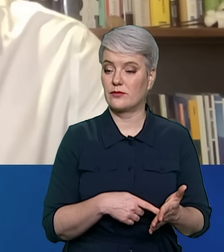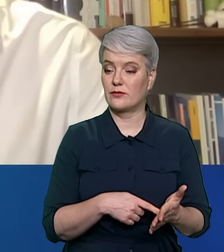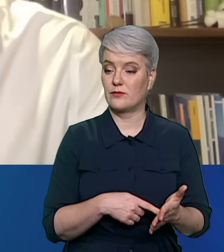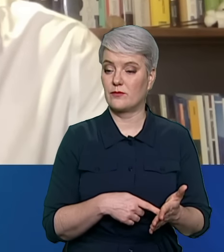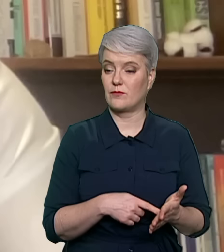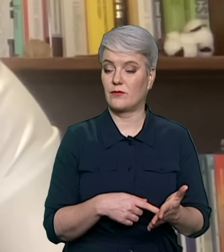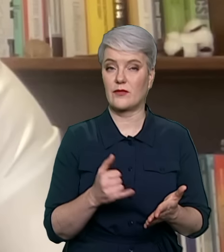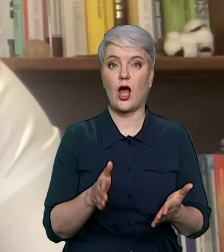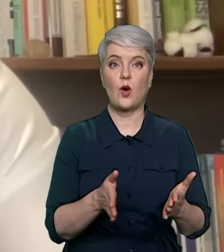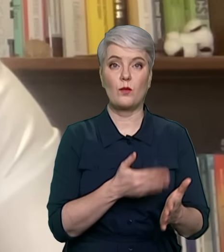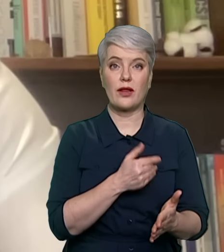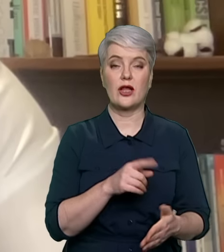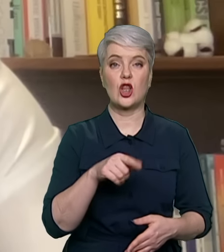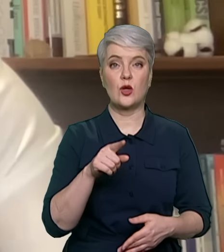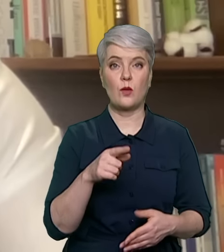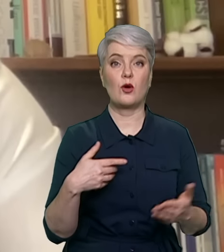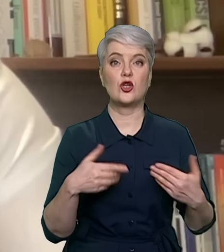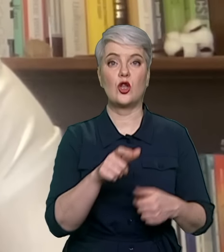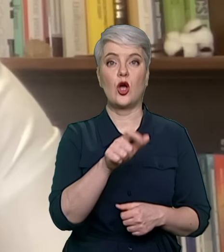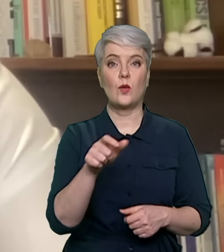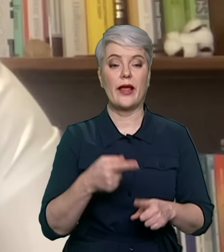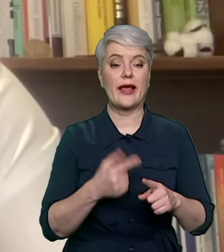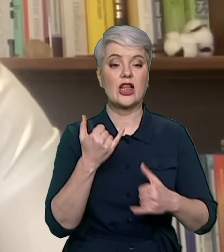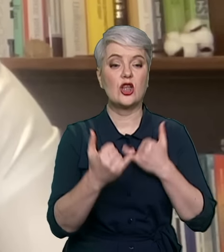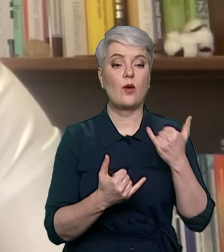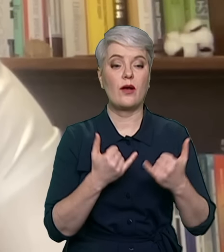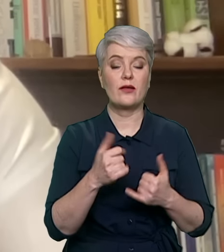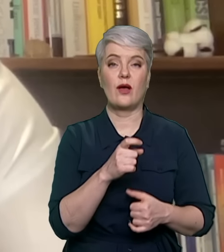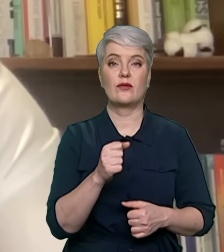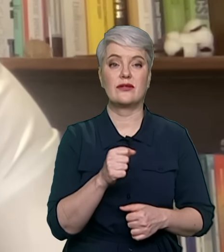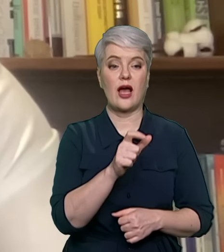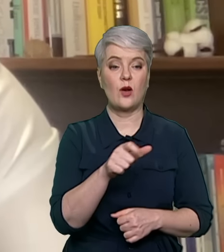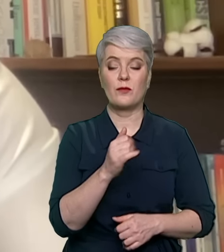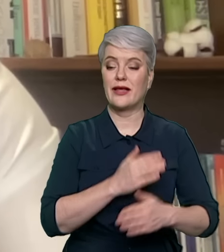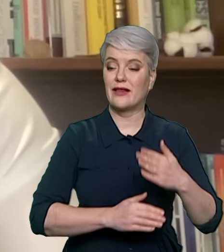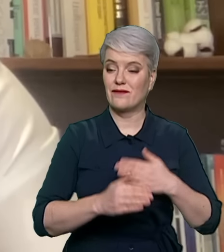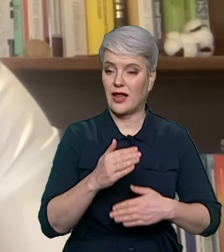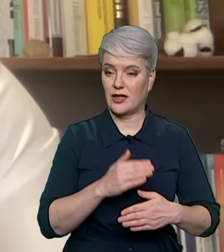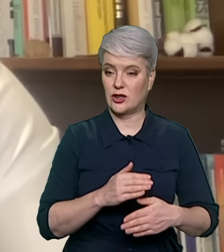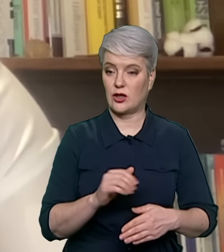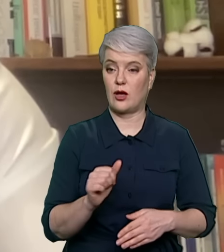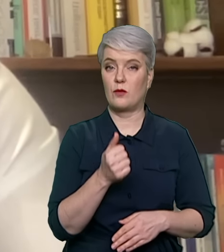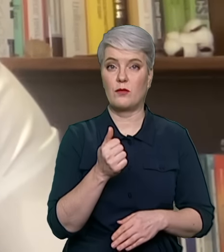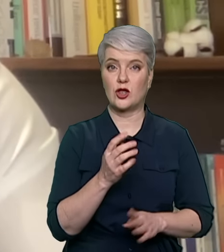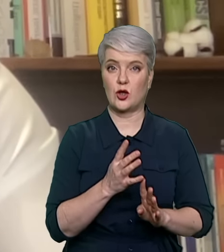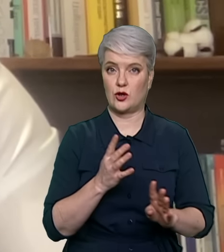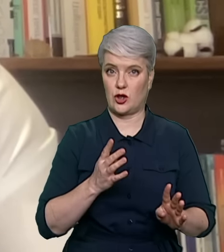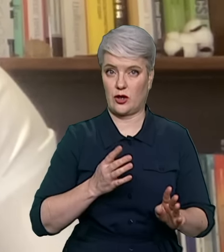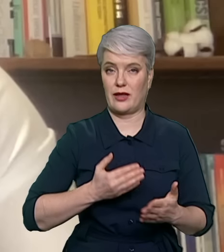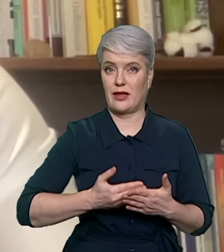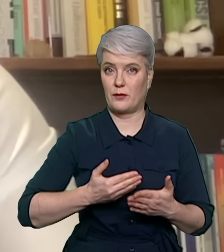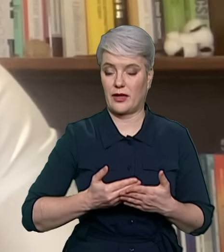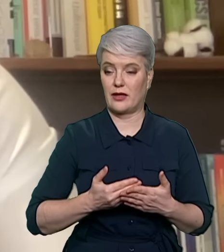зараз прибрали норму щодо тих людей, які доглядають за людьми з інвалідністю першої черги. Да? Тобто,